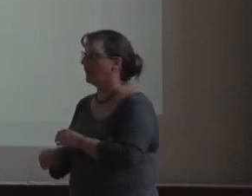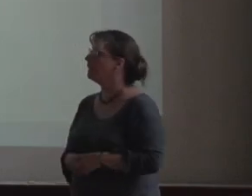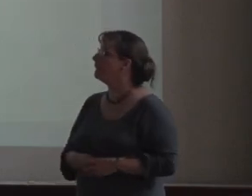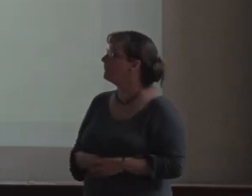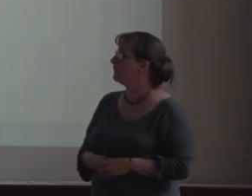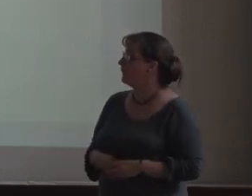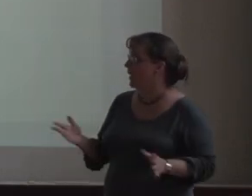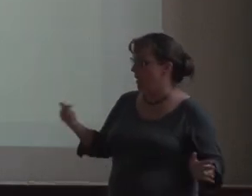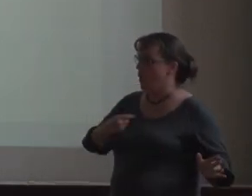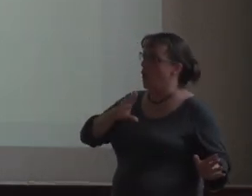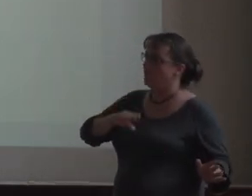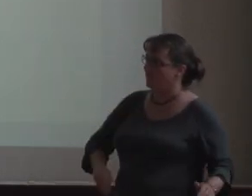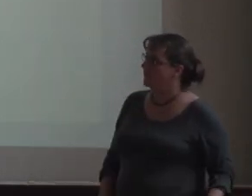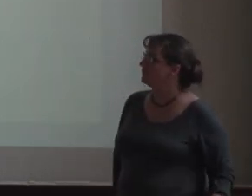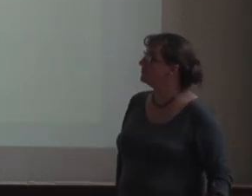contrat